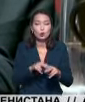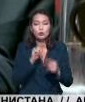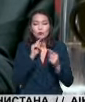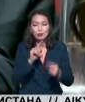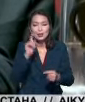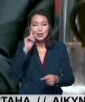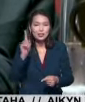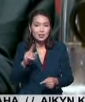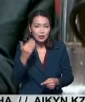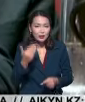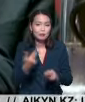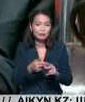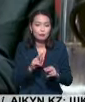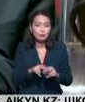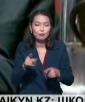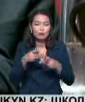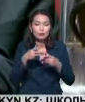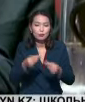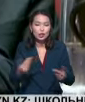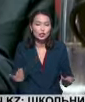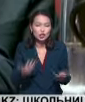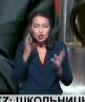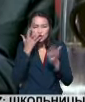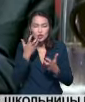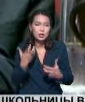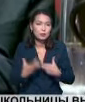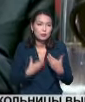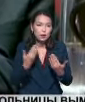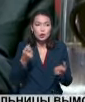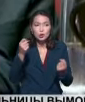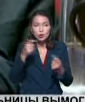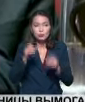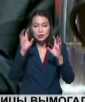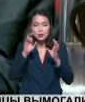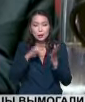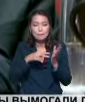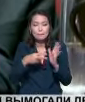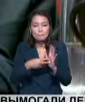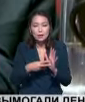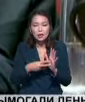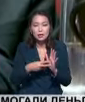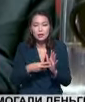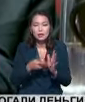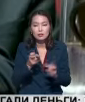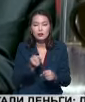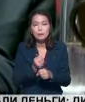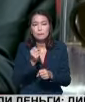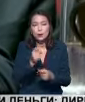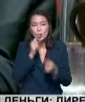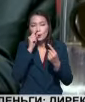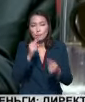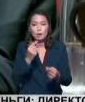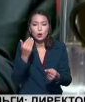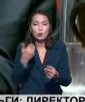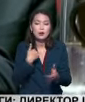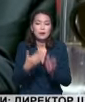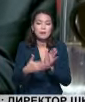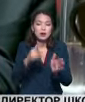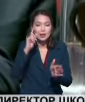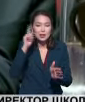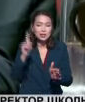Израиль очернял и подавлял агентство и серьезно обеспокоен соответствующими законопроектами Кнессета, направленными против него. Мы призываем